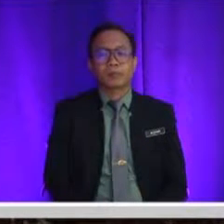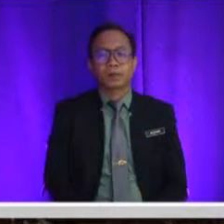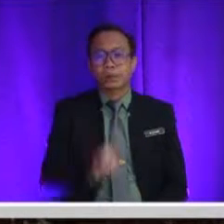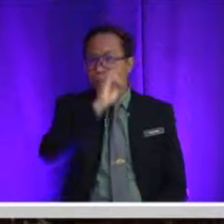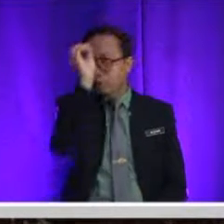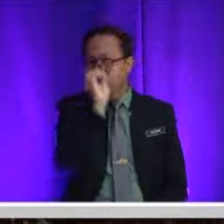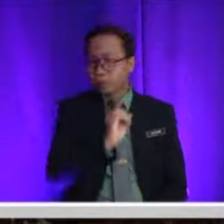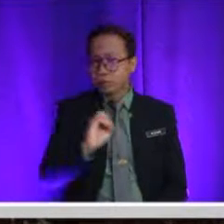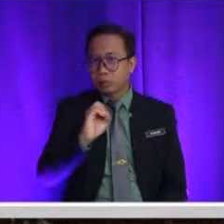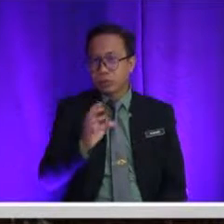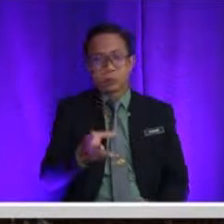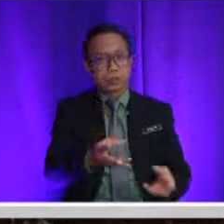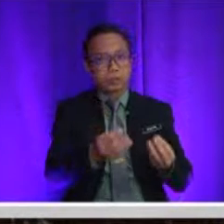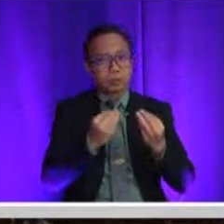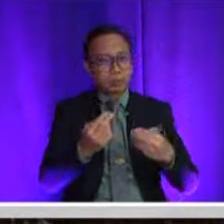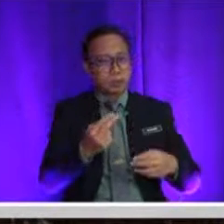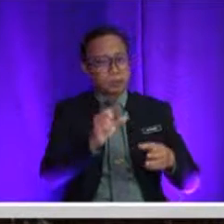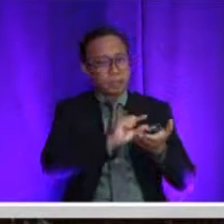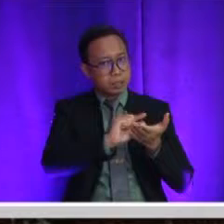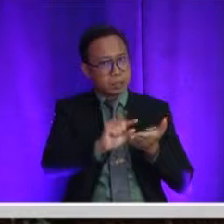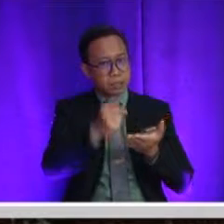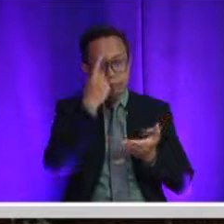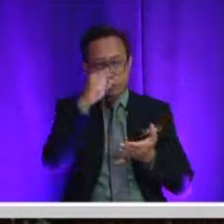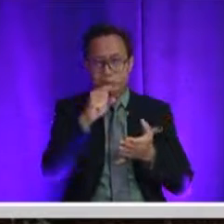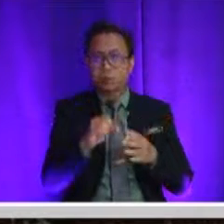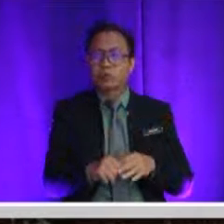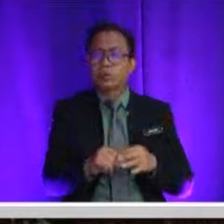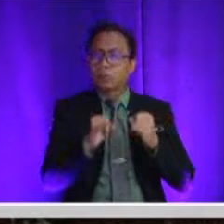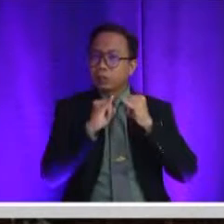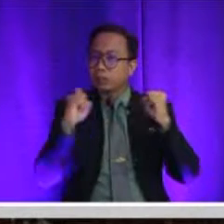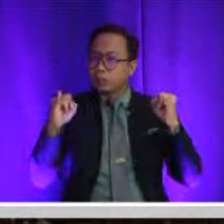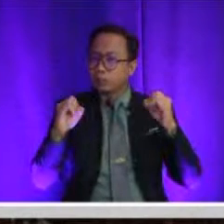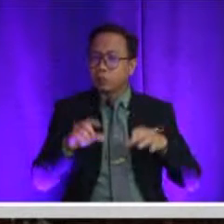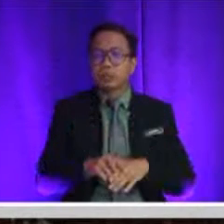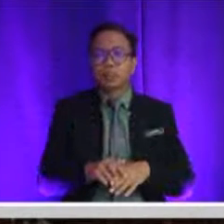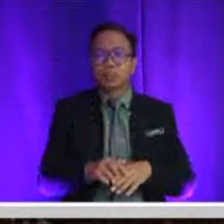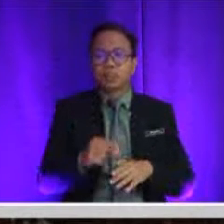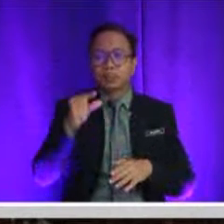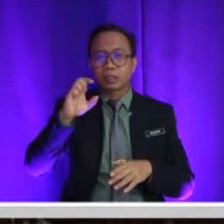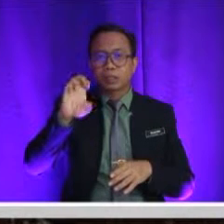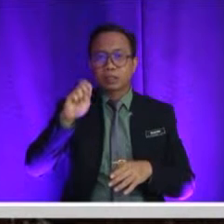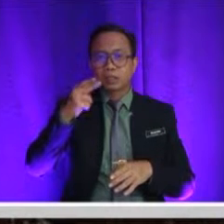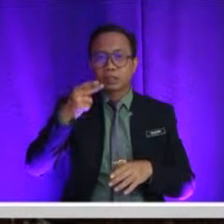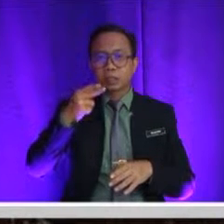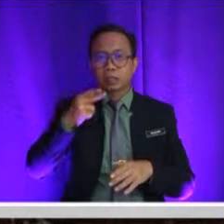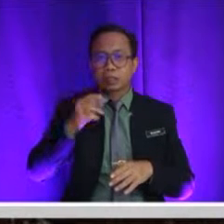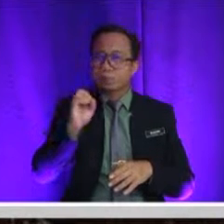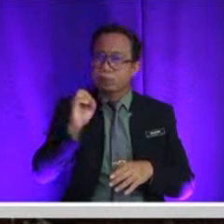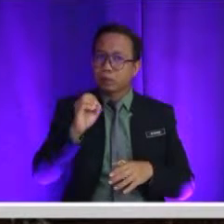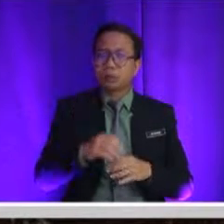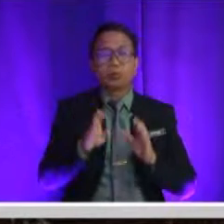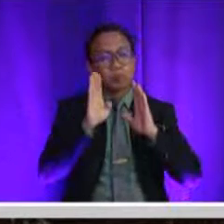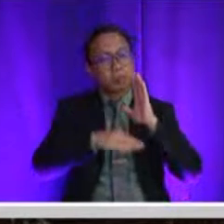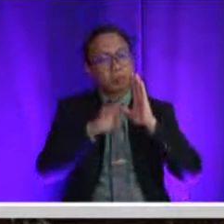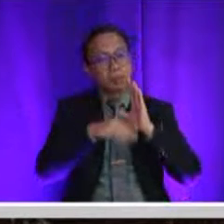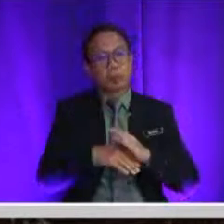some pendapatan untuk industri getah Pada masa itu merusak disebabkan oleh komunis inilah ladang